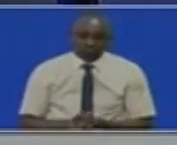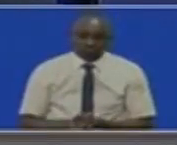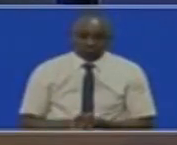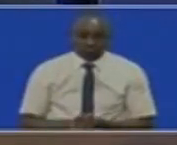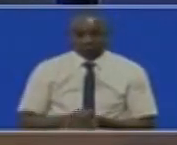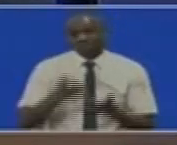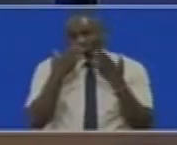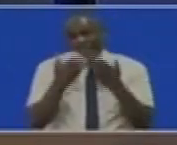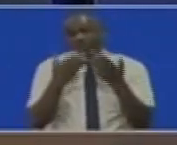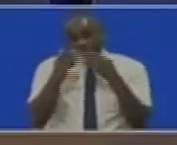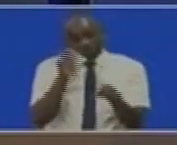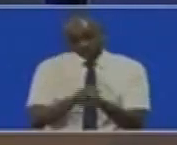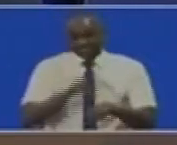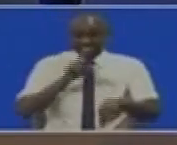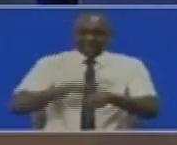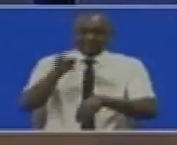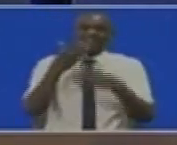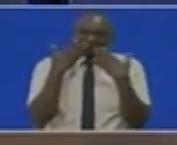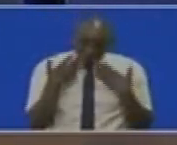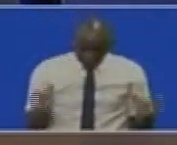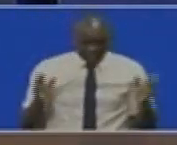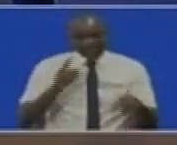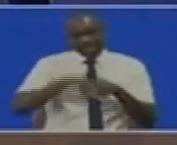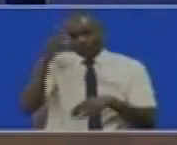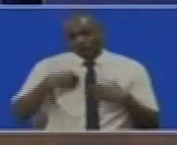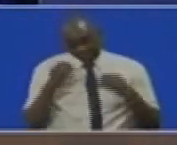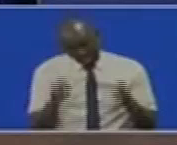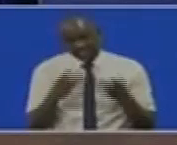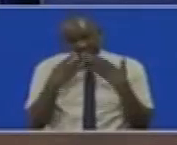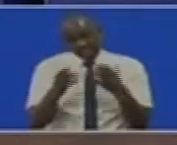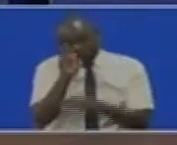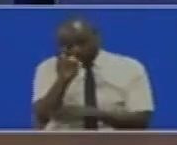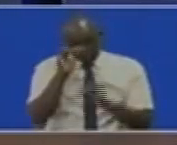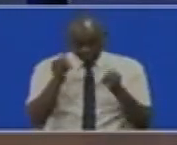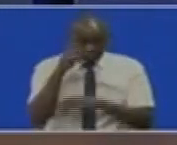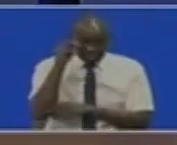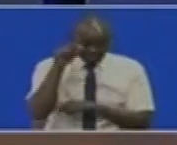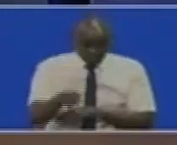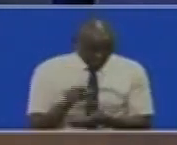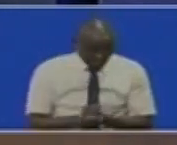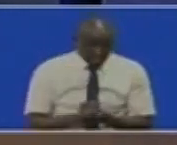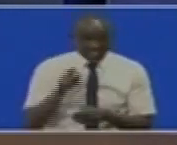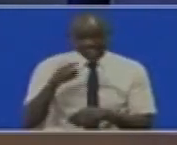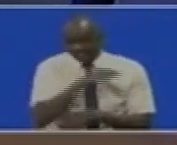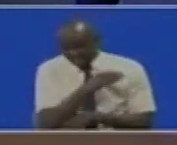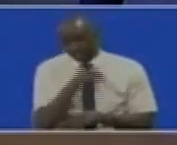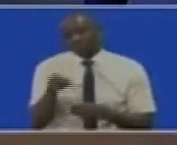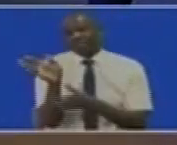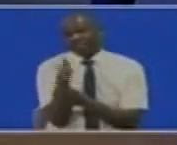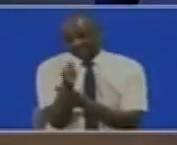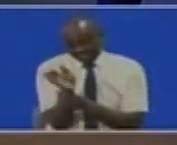Barabara mtazamaji, basi kufikia hapa sina la ziada. Asante sana kwa kutazama taarifa za KTN leo jioni hii ya siku ya